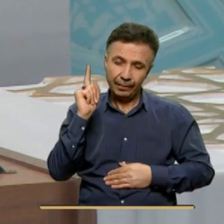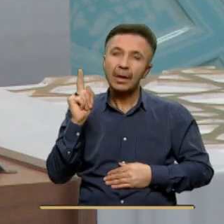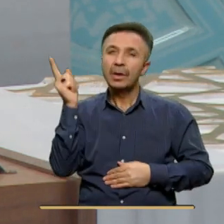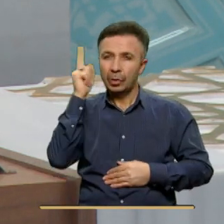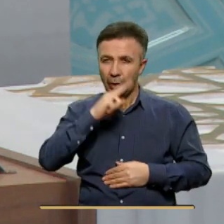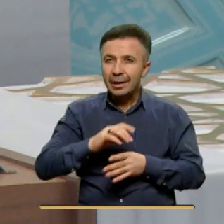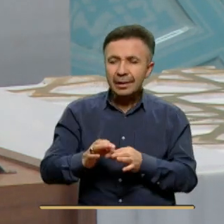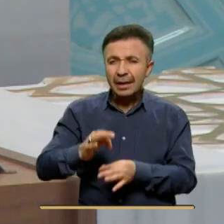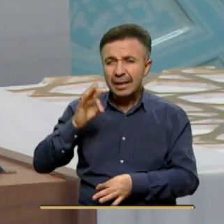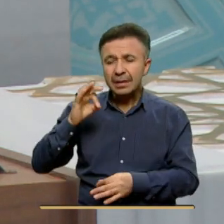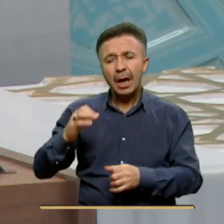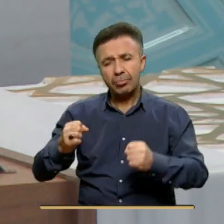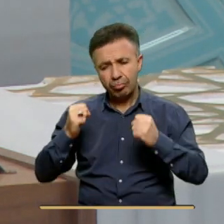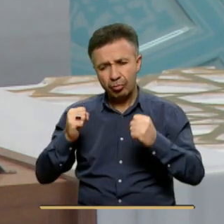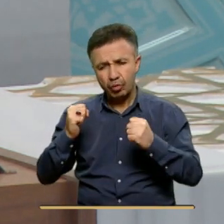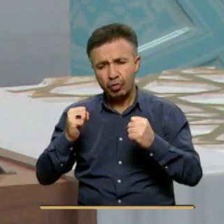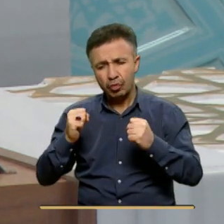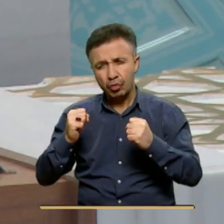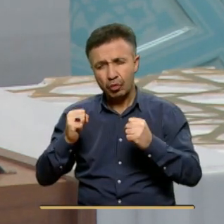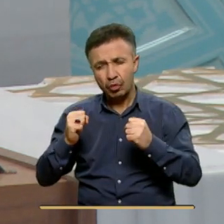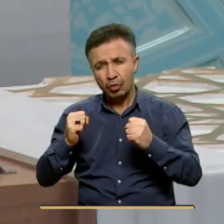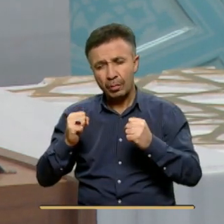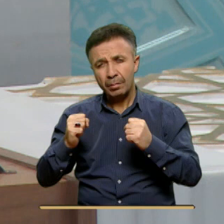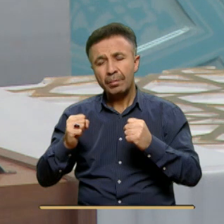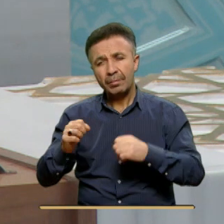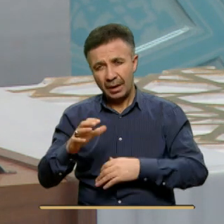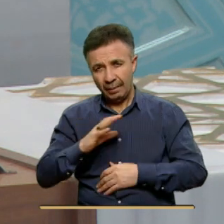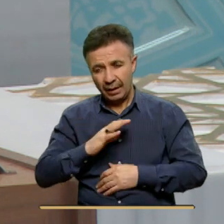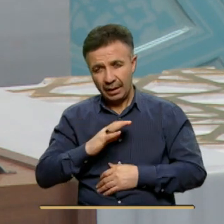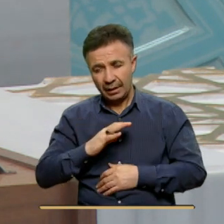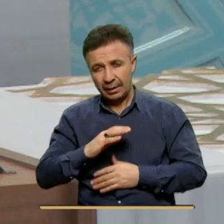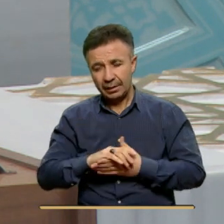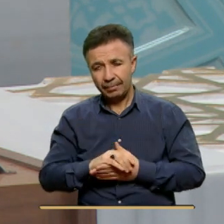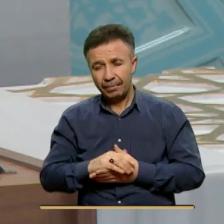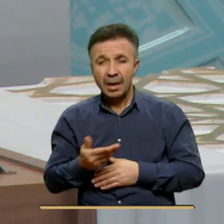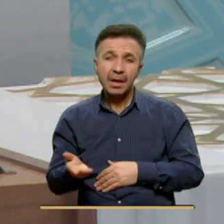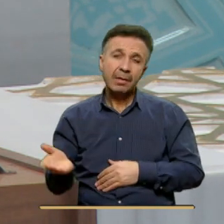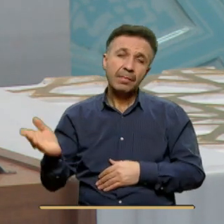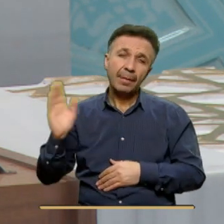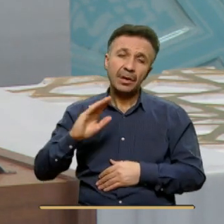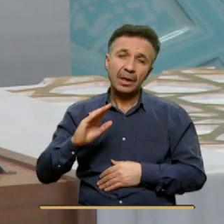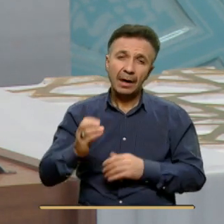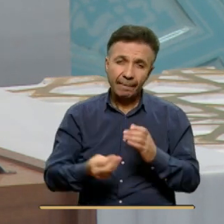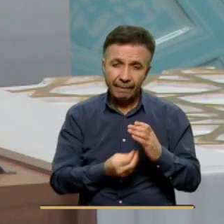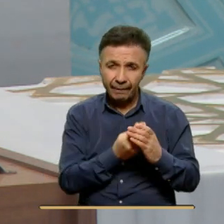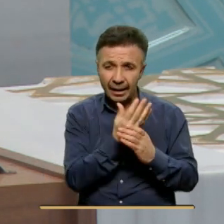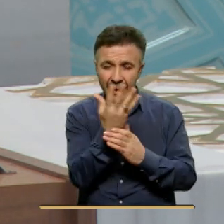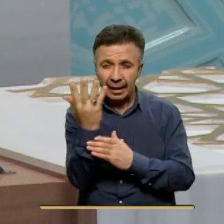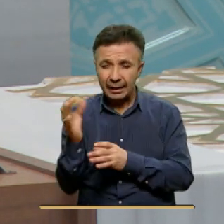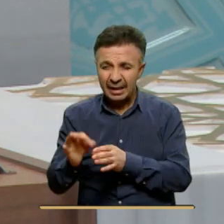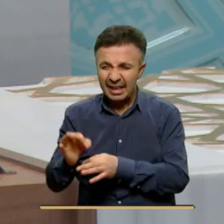insan güçlü bir varlıktır. Diğer varlıklar insan için birer